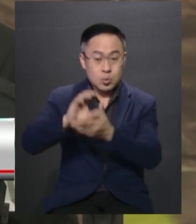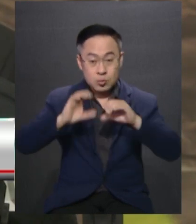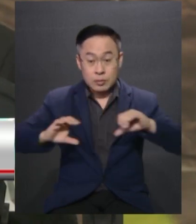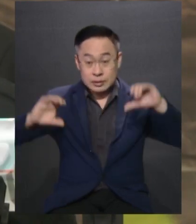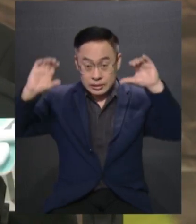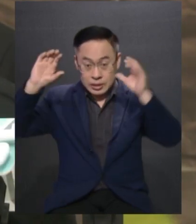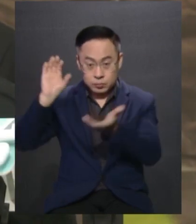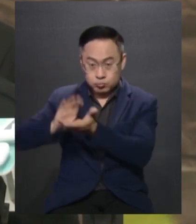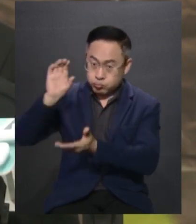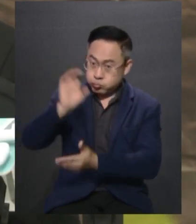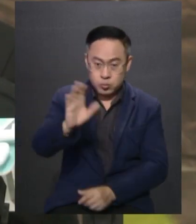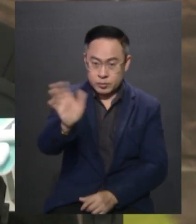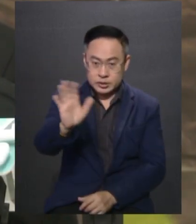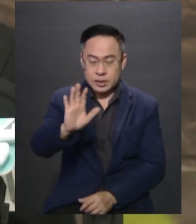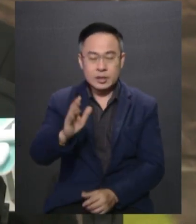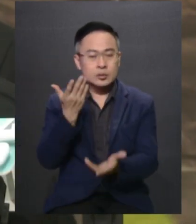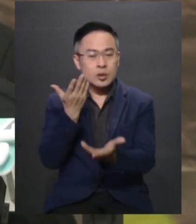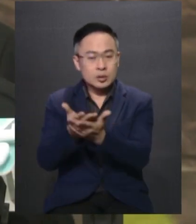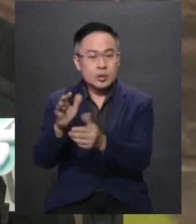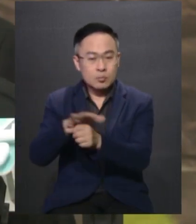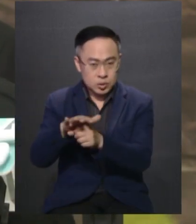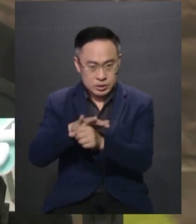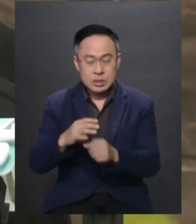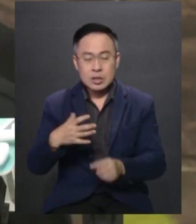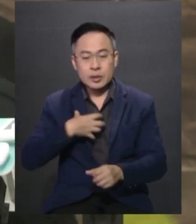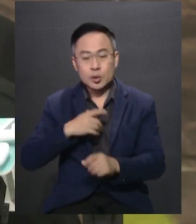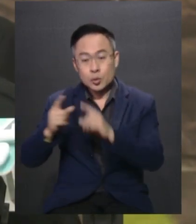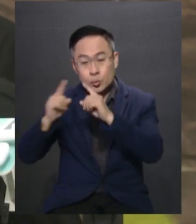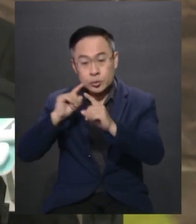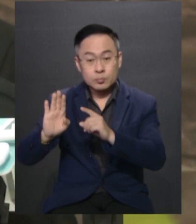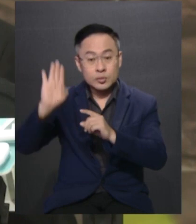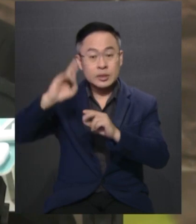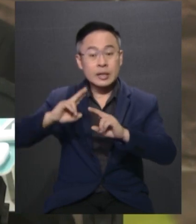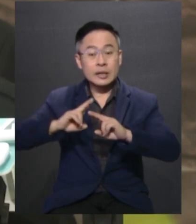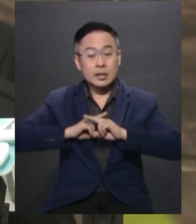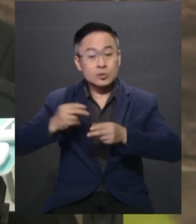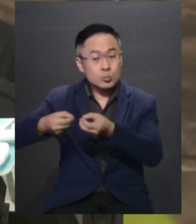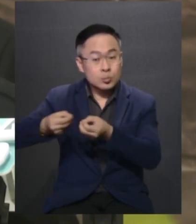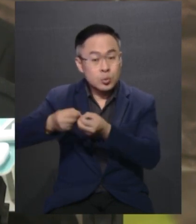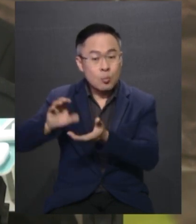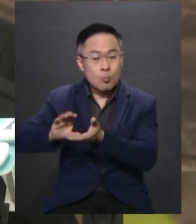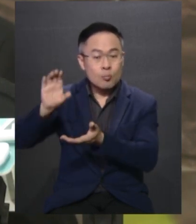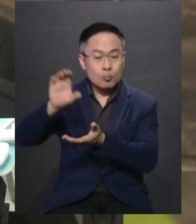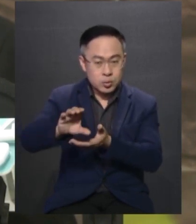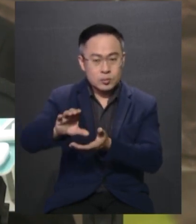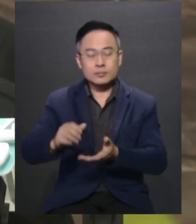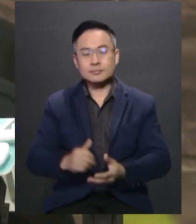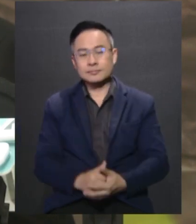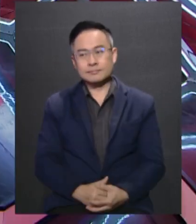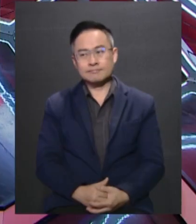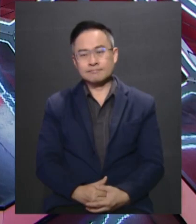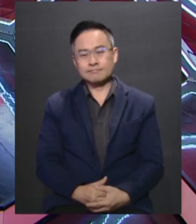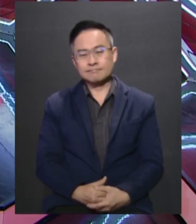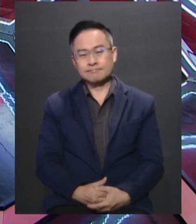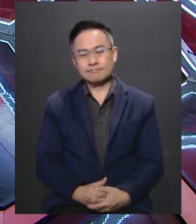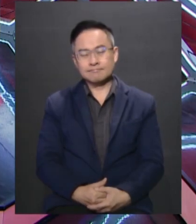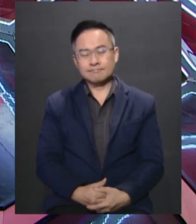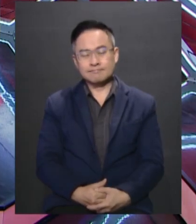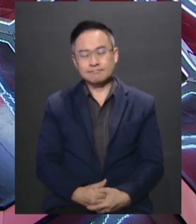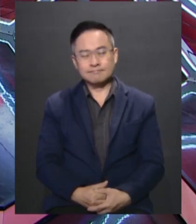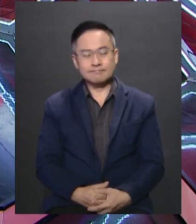ในค่าลิขสิทธิ์มากเกินควรนะเป็นไปได้เราก็จะใช้เงินสนับสนุนจากภาคเอกชนเป็นหลักครับ จริงดร.ก้